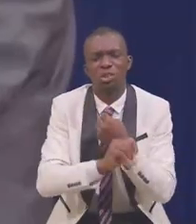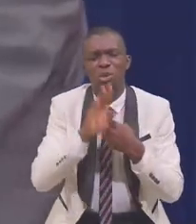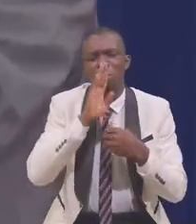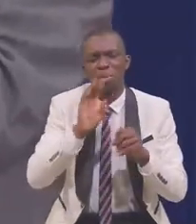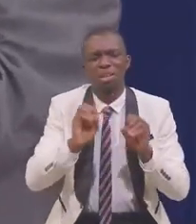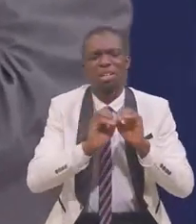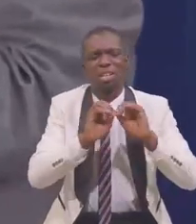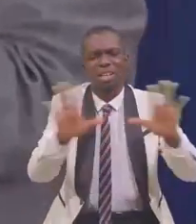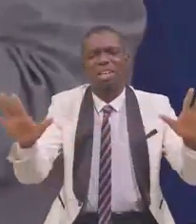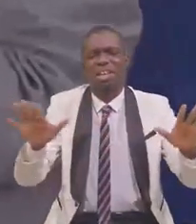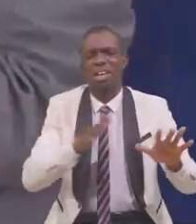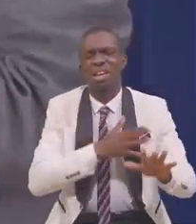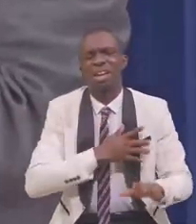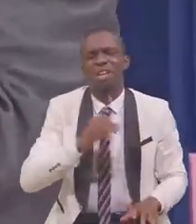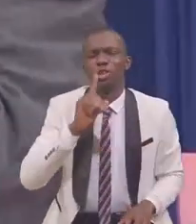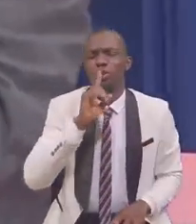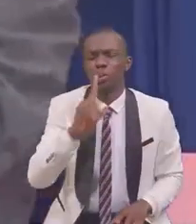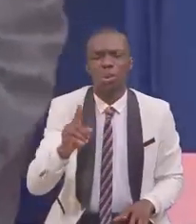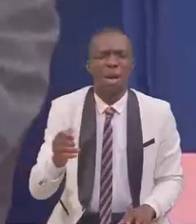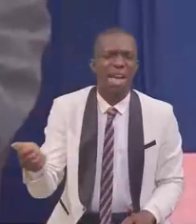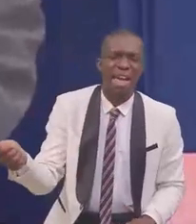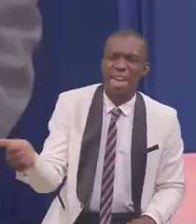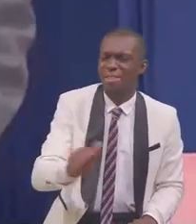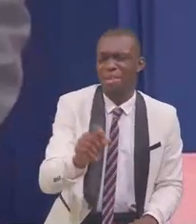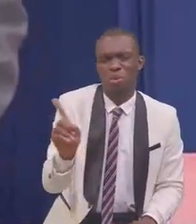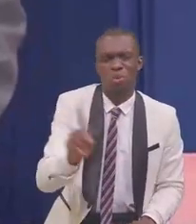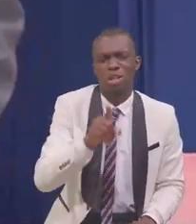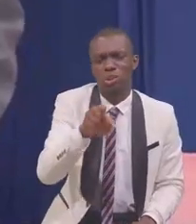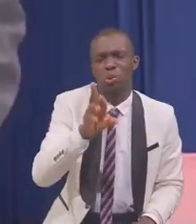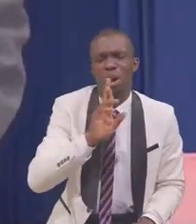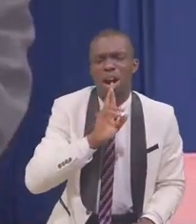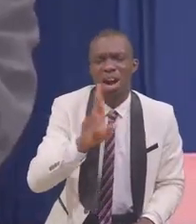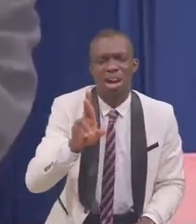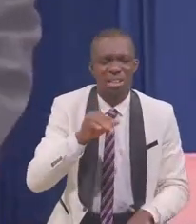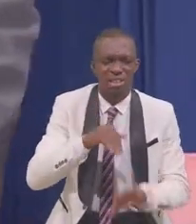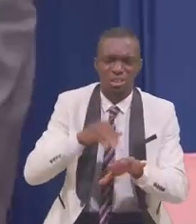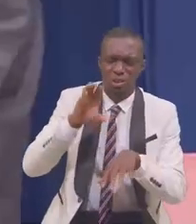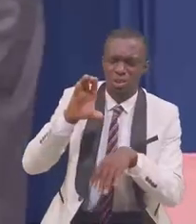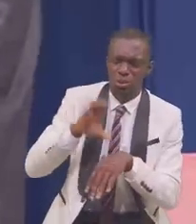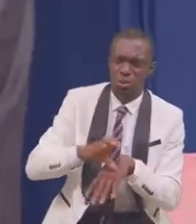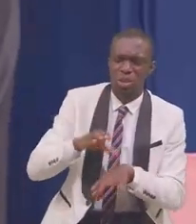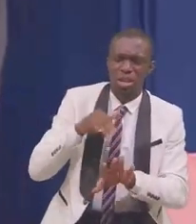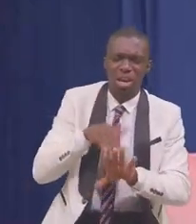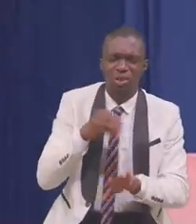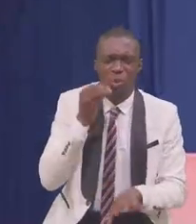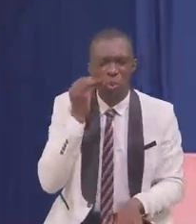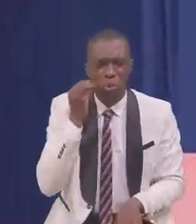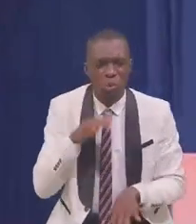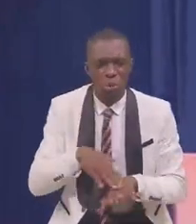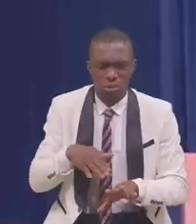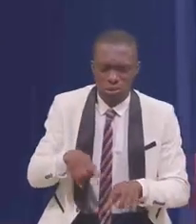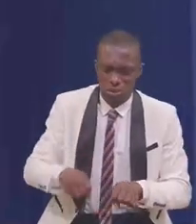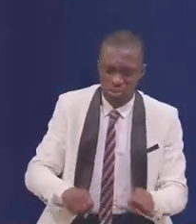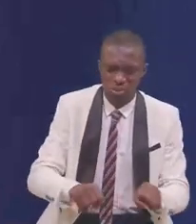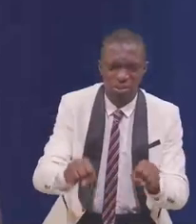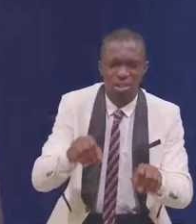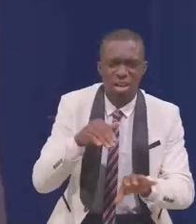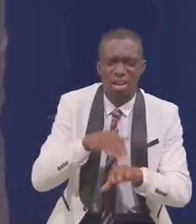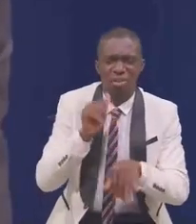Que où que tu te trouves, à l'église, à la maison, dans la rue, dans le bus, dans le taxi, au boulot, que